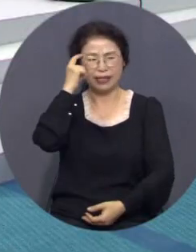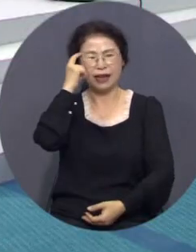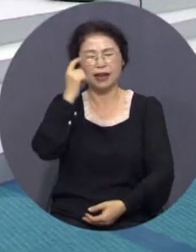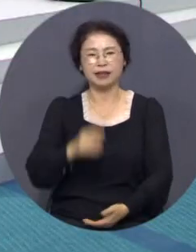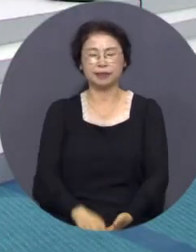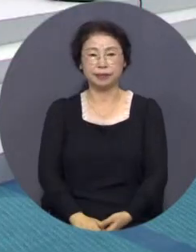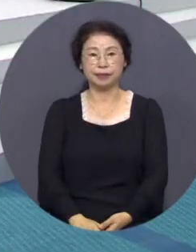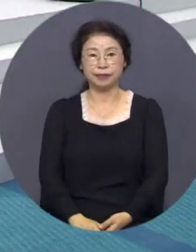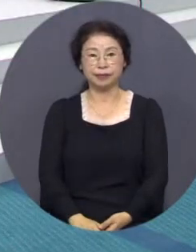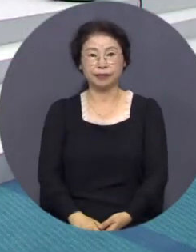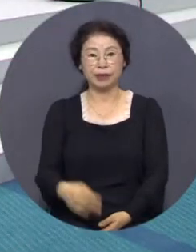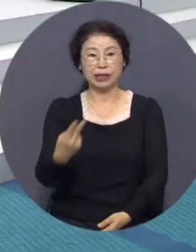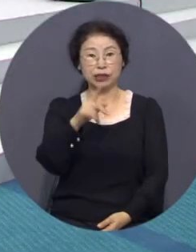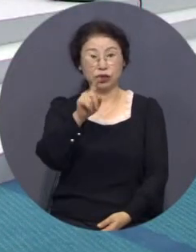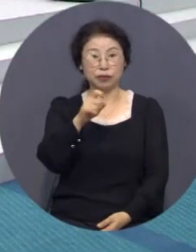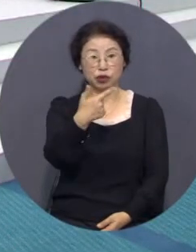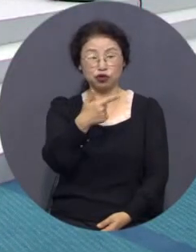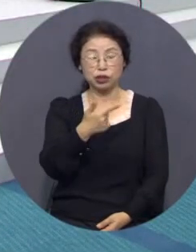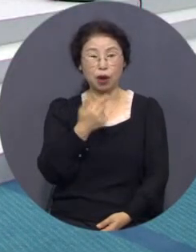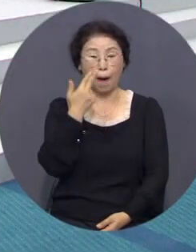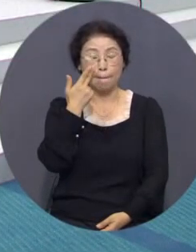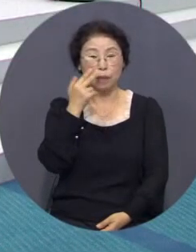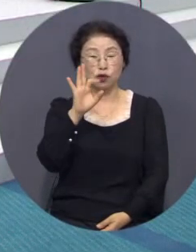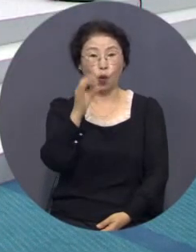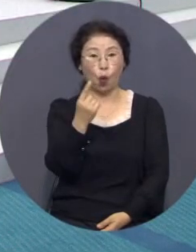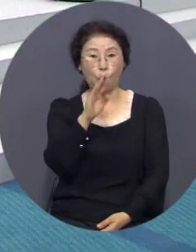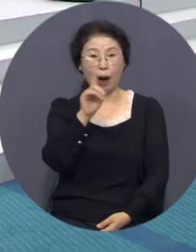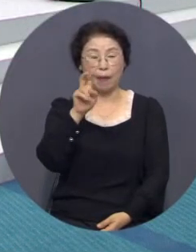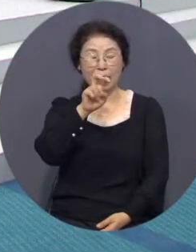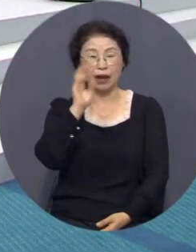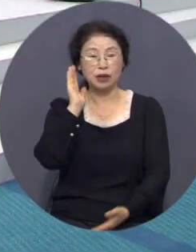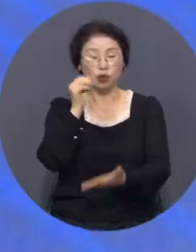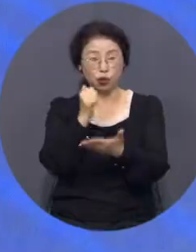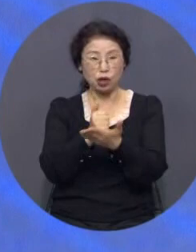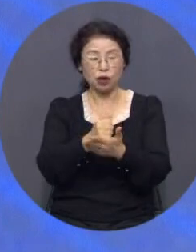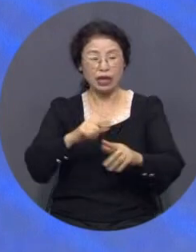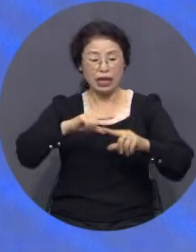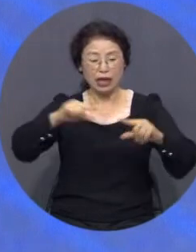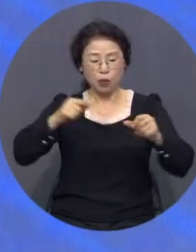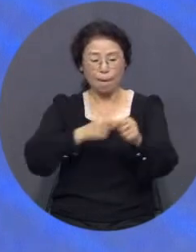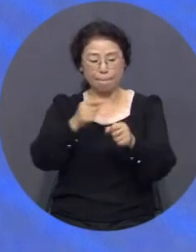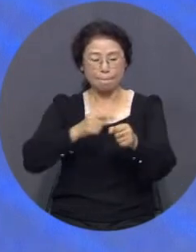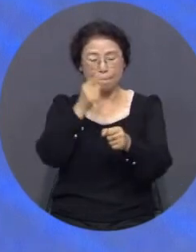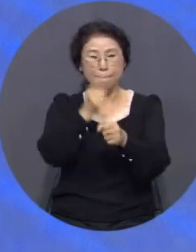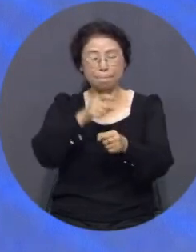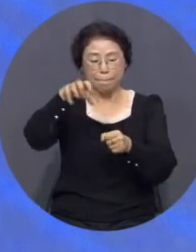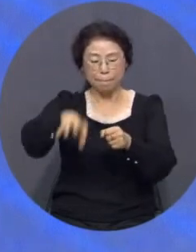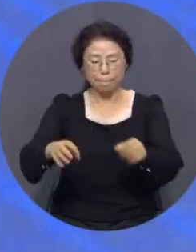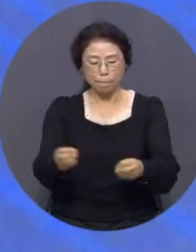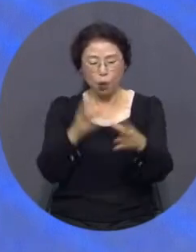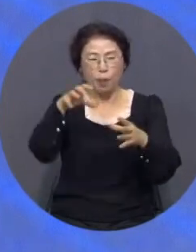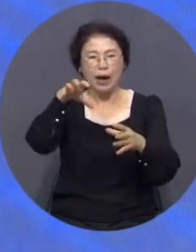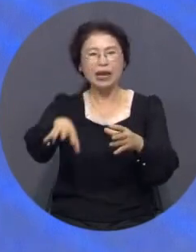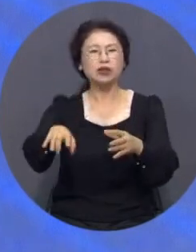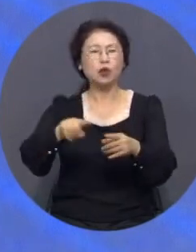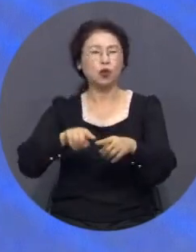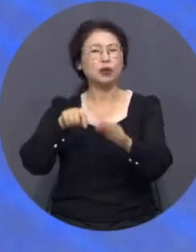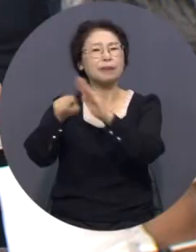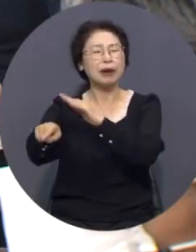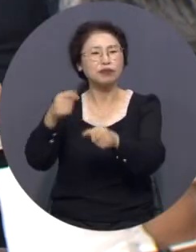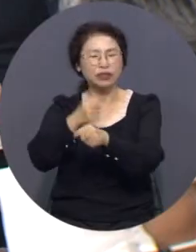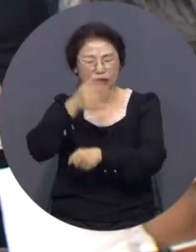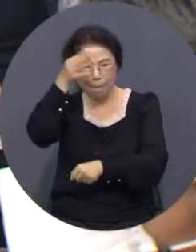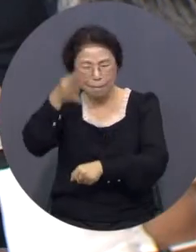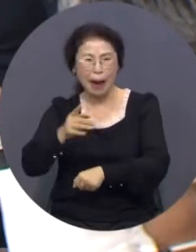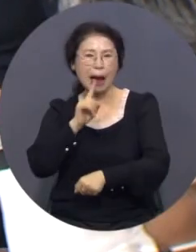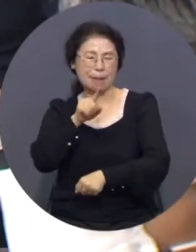there? 2016년 오바마 대통령이 히로시마 평화기념공원을 방문해 원폭 피해자 추모로 사과의 뜻을